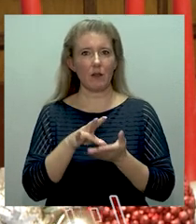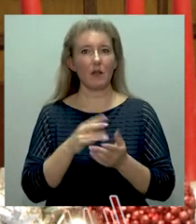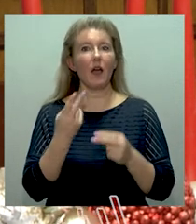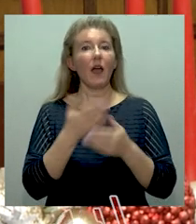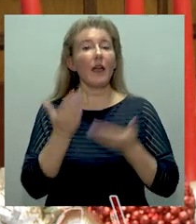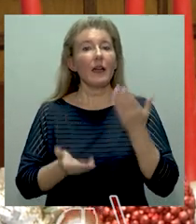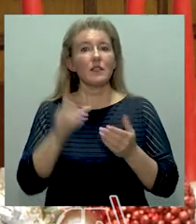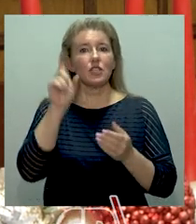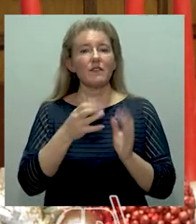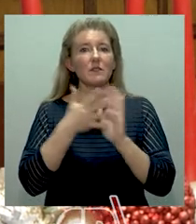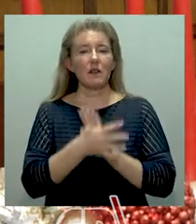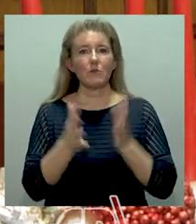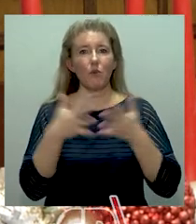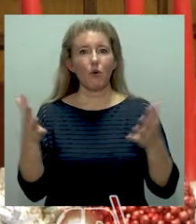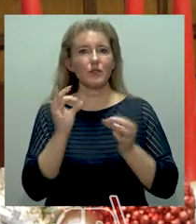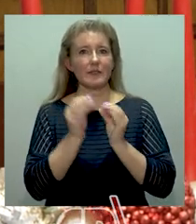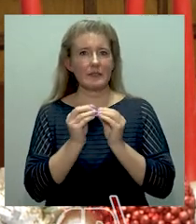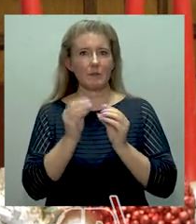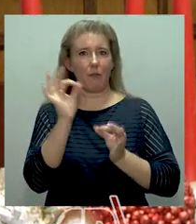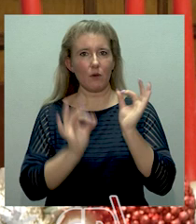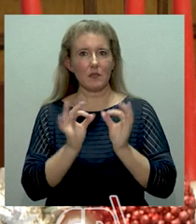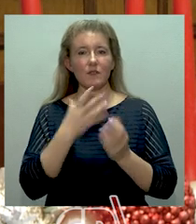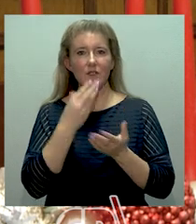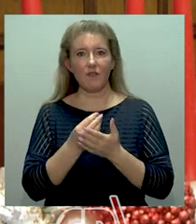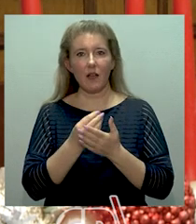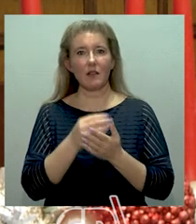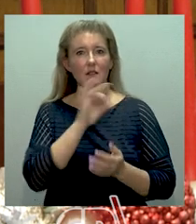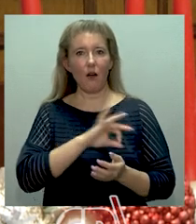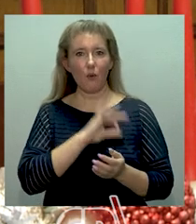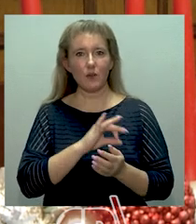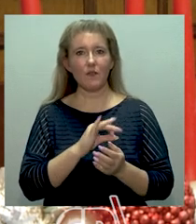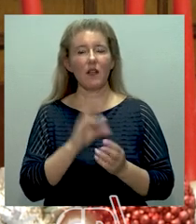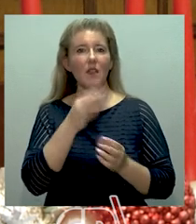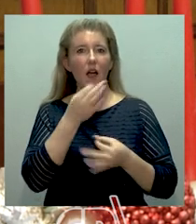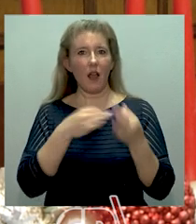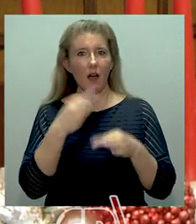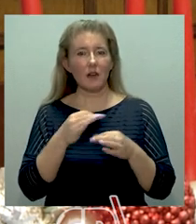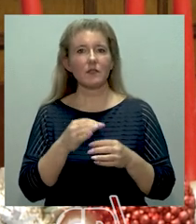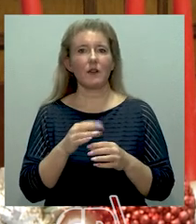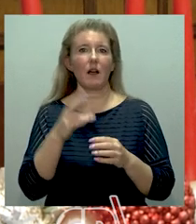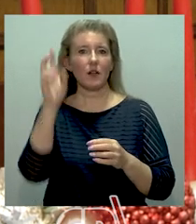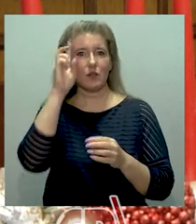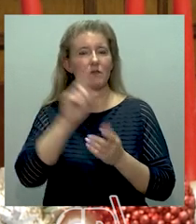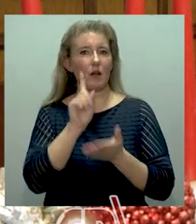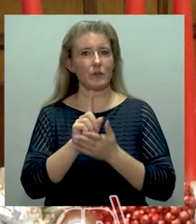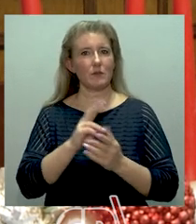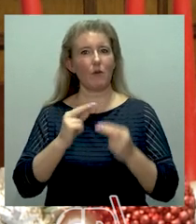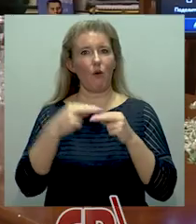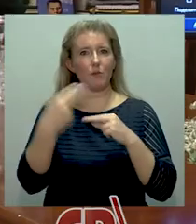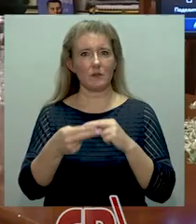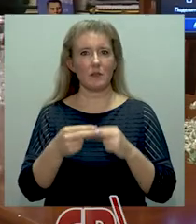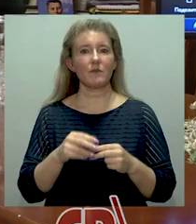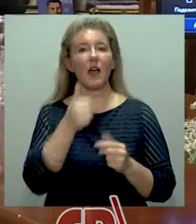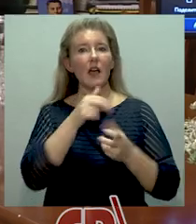вот, если он тратит более 10% своих доходов на лекарства, то государство обязано